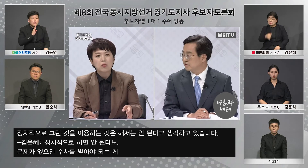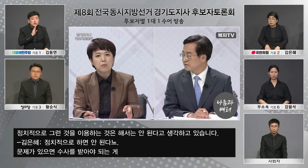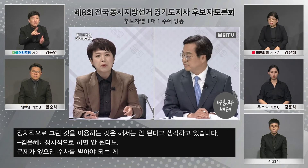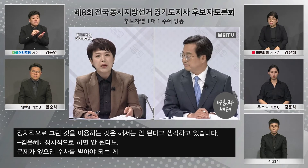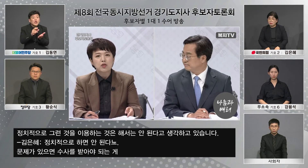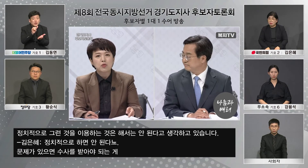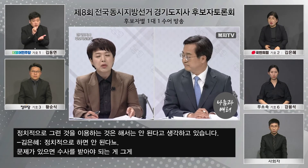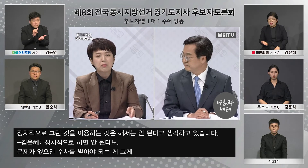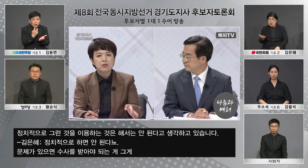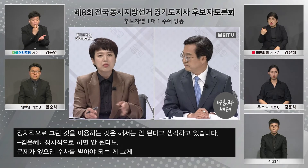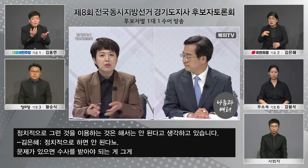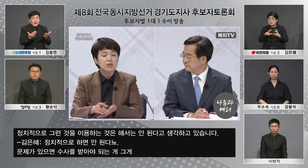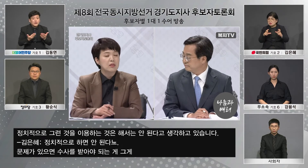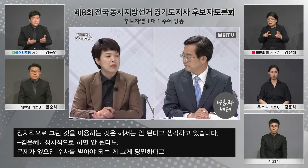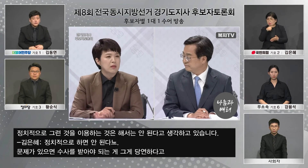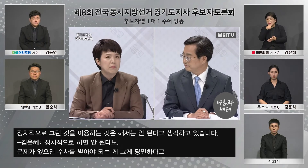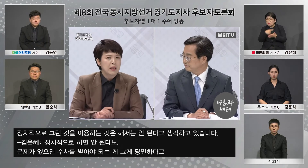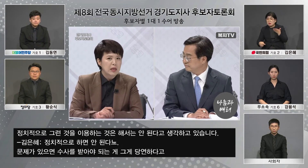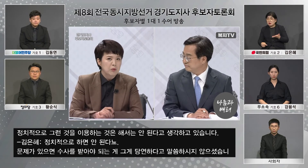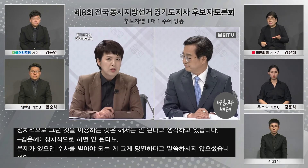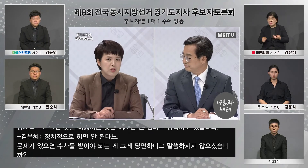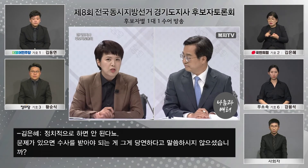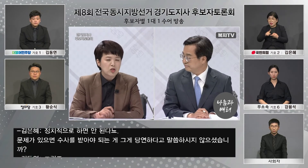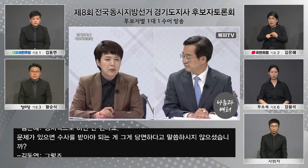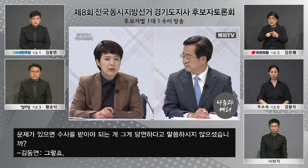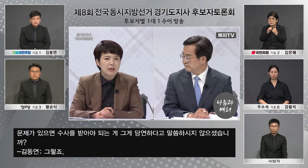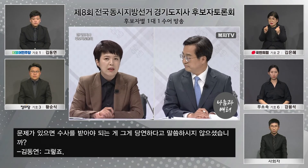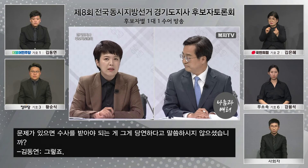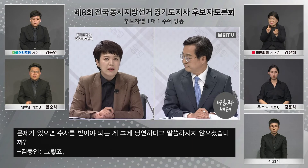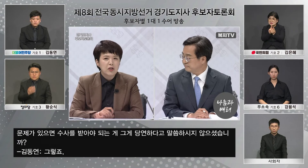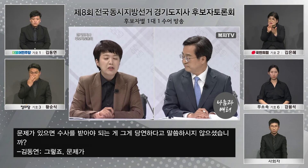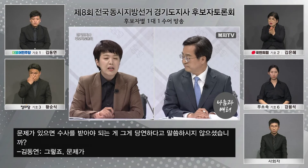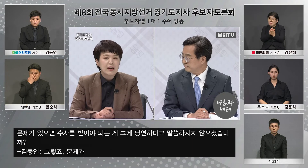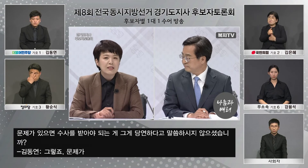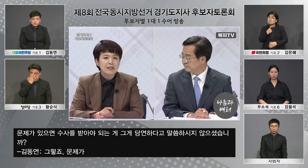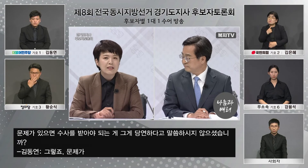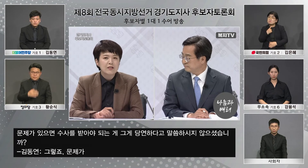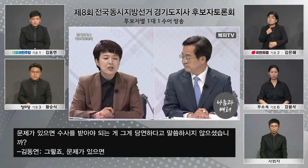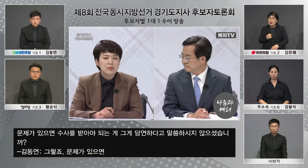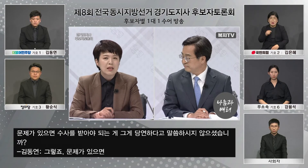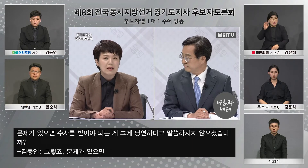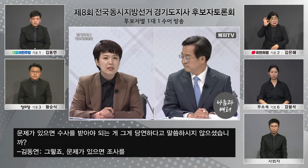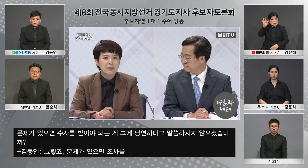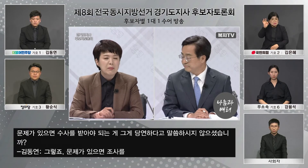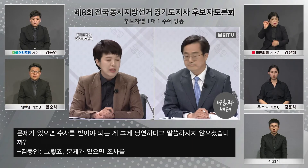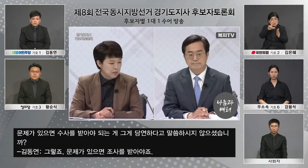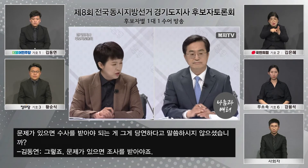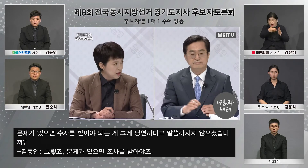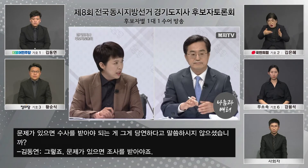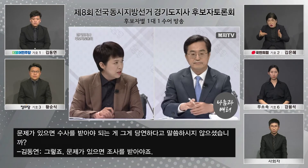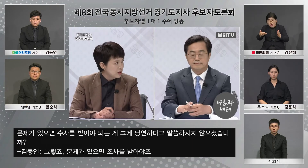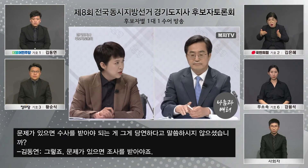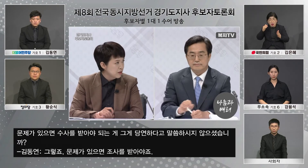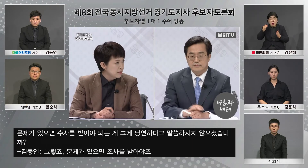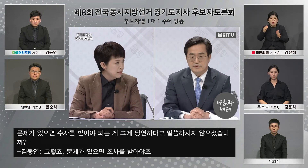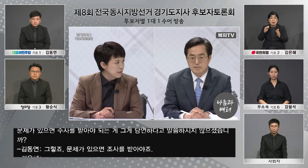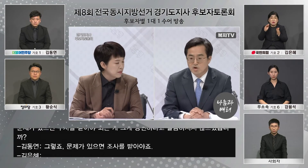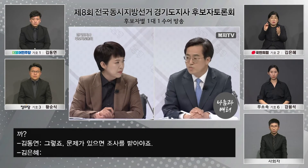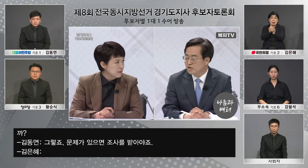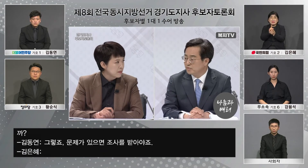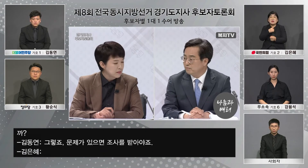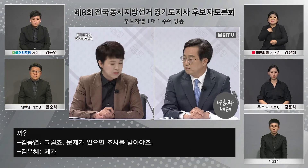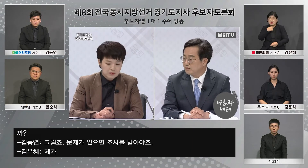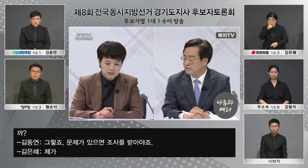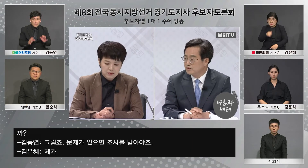당연히 대장동 받아야 되죠. 피해 주민분들을 만나보셨는지 여쭤봤는데 열흘이라는 시간이 흘렀습니다. 그다음에 만나보신 적이 있는지요?